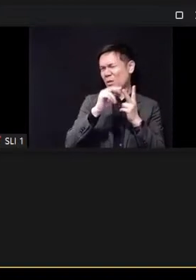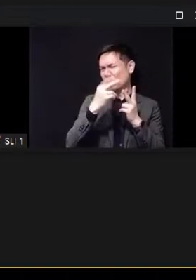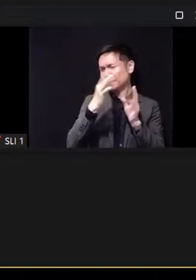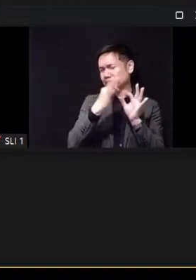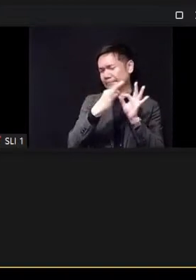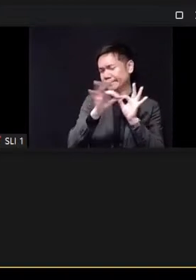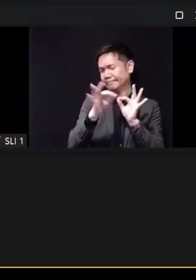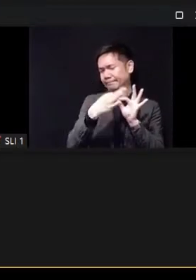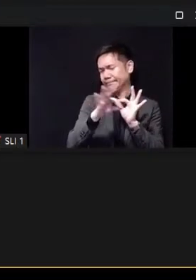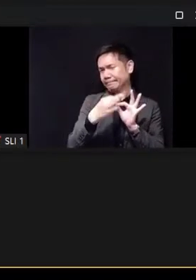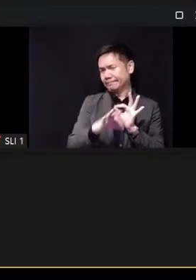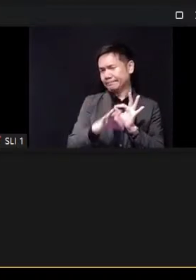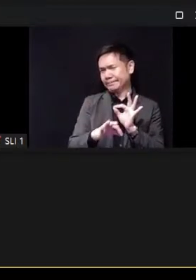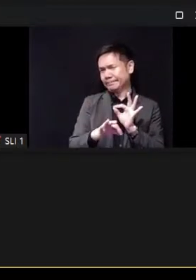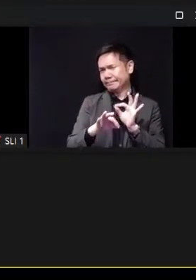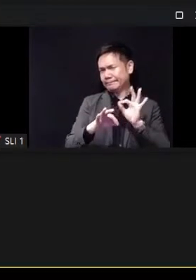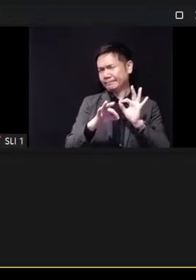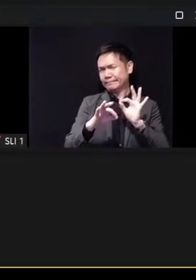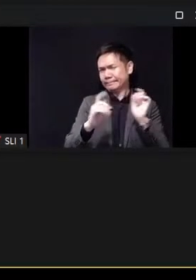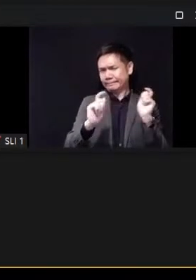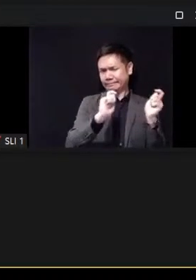для рекомендации 1,